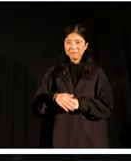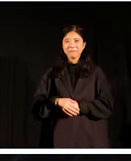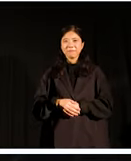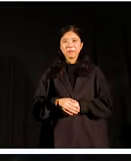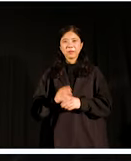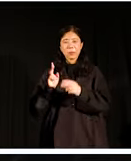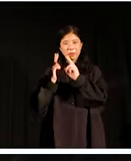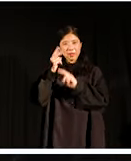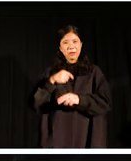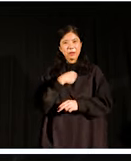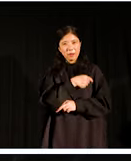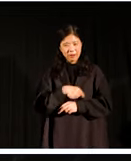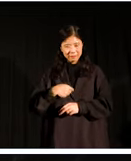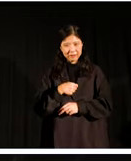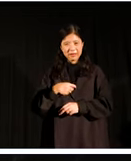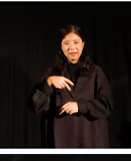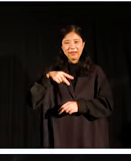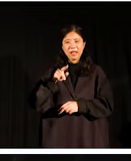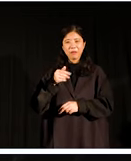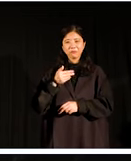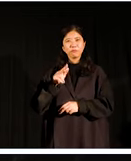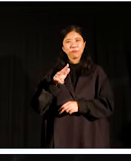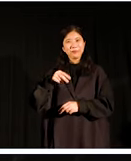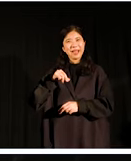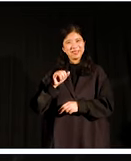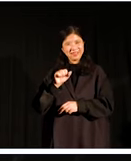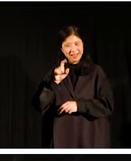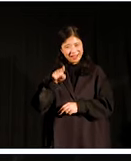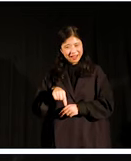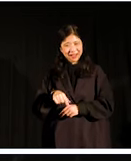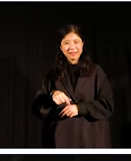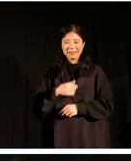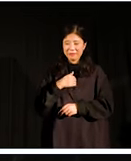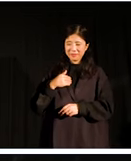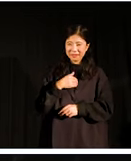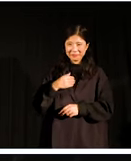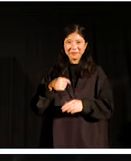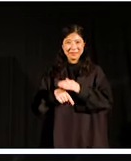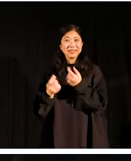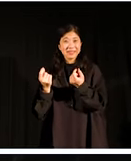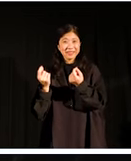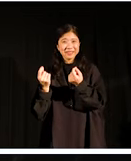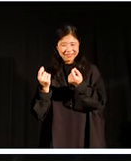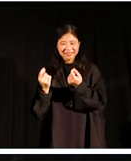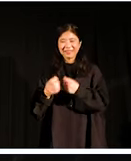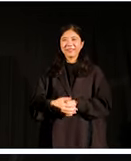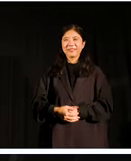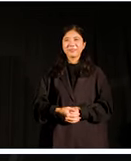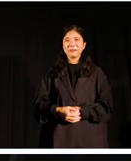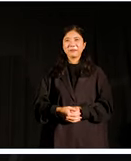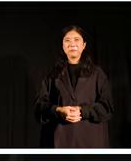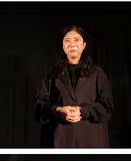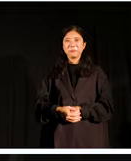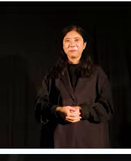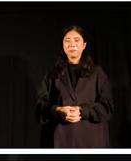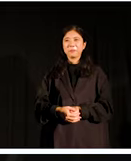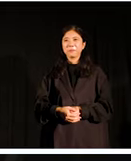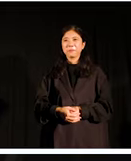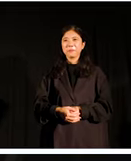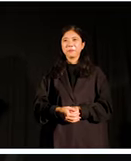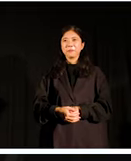沖縄の心なんクルナさはいマク形がつくんですねはいはいありがとうござい